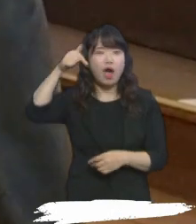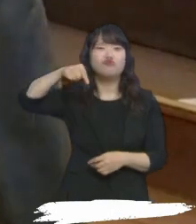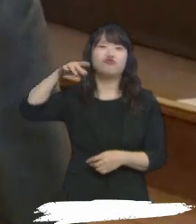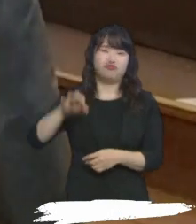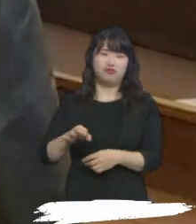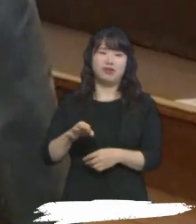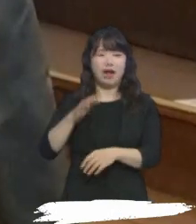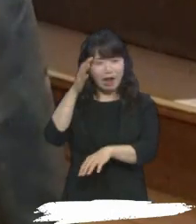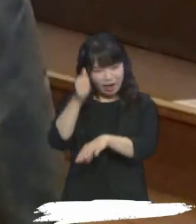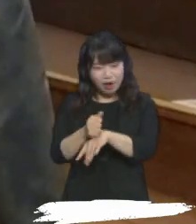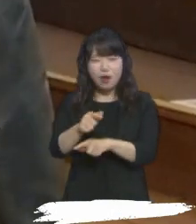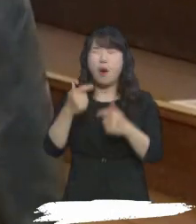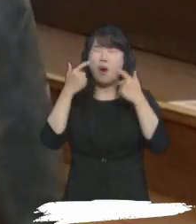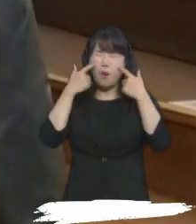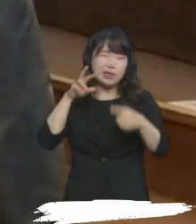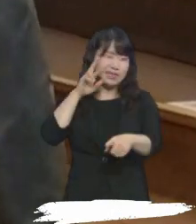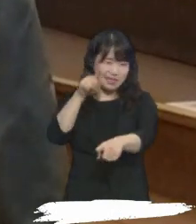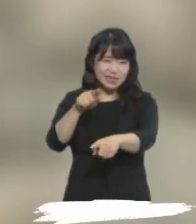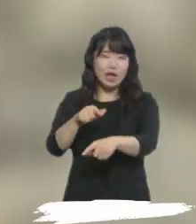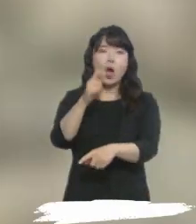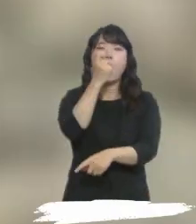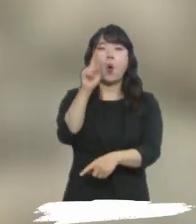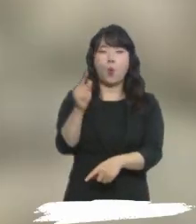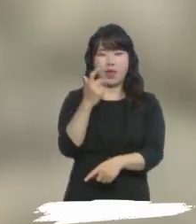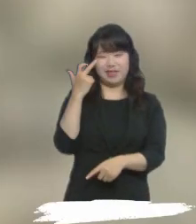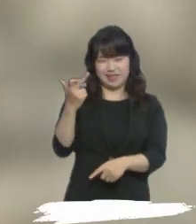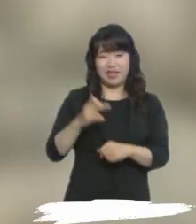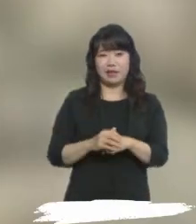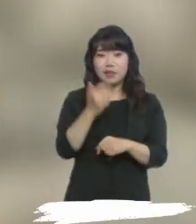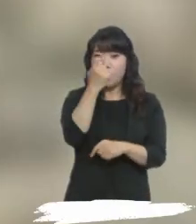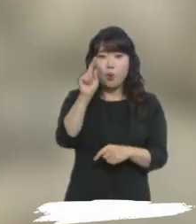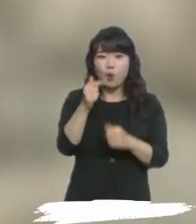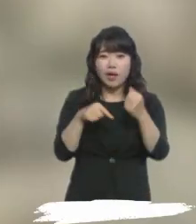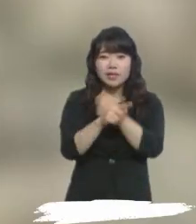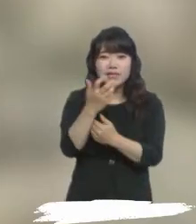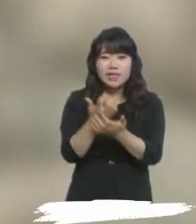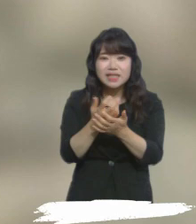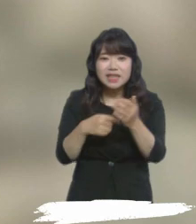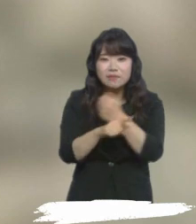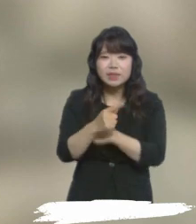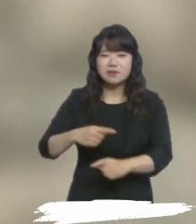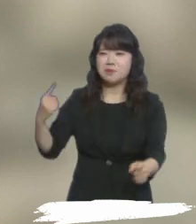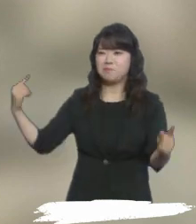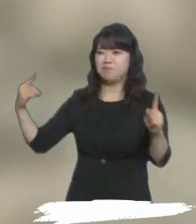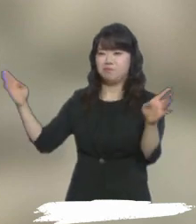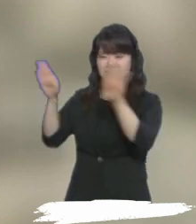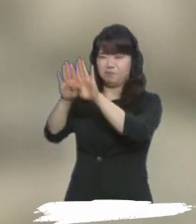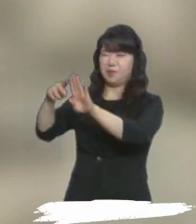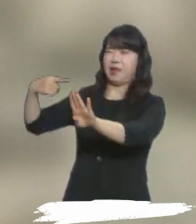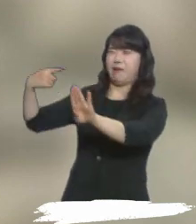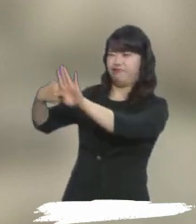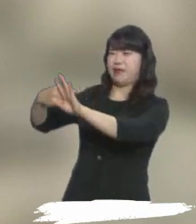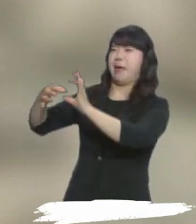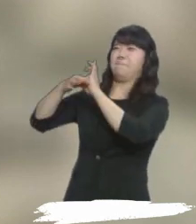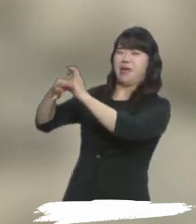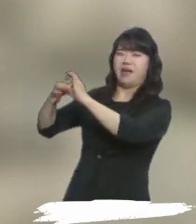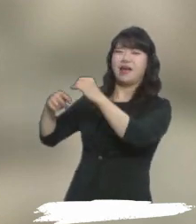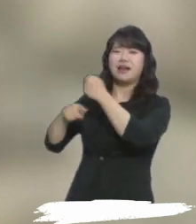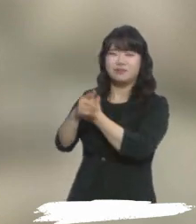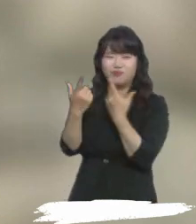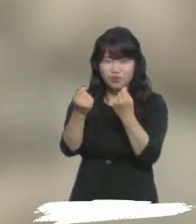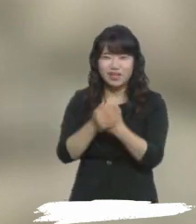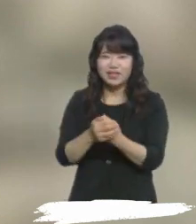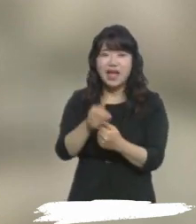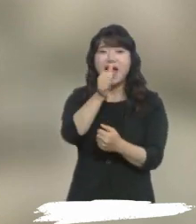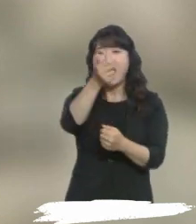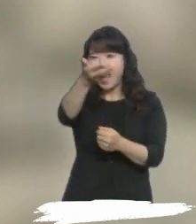이건 확실히 관산입니다. 관은 빗장이라는 뜻이 있는데 관산은 한양으로 가는 백길의